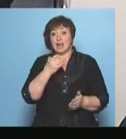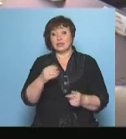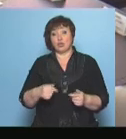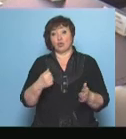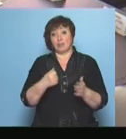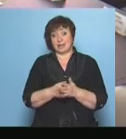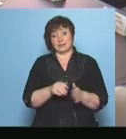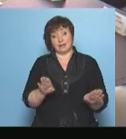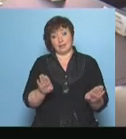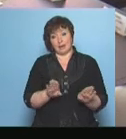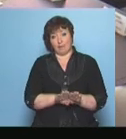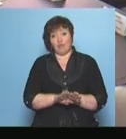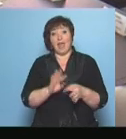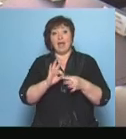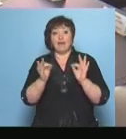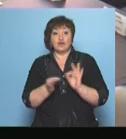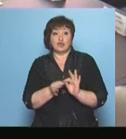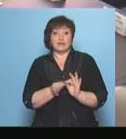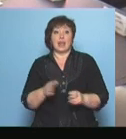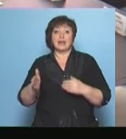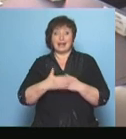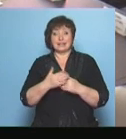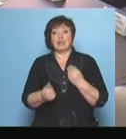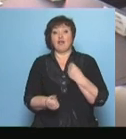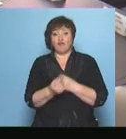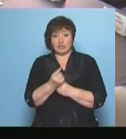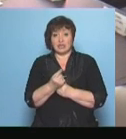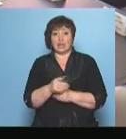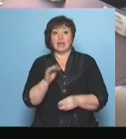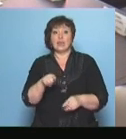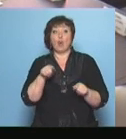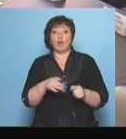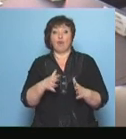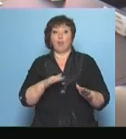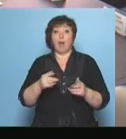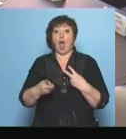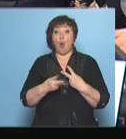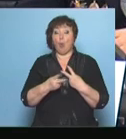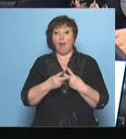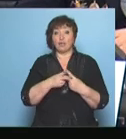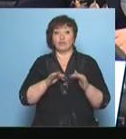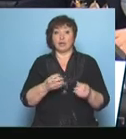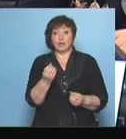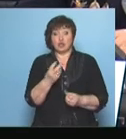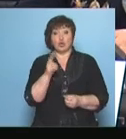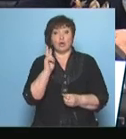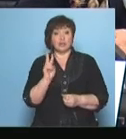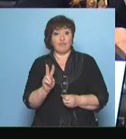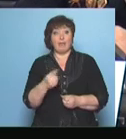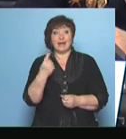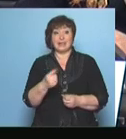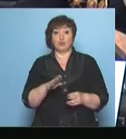такового. В Ижевске такое наказание уже вынесено по 20 уголовным делам. На рассмотрение еще 2. По одному из